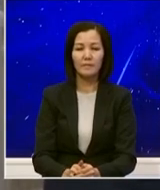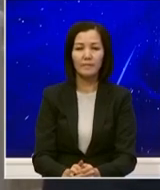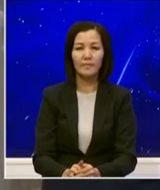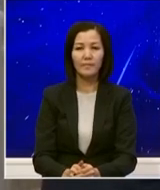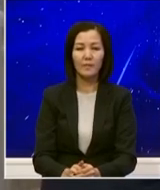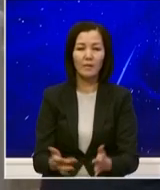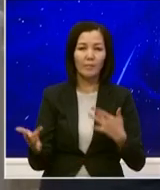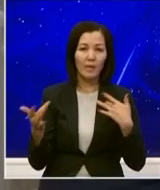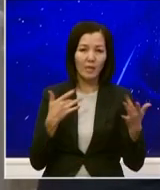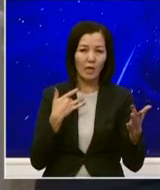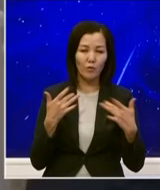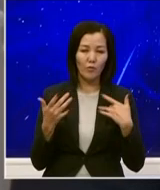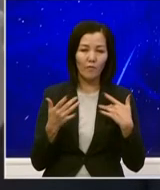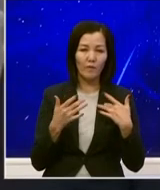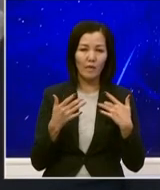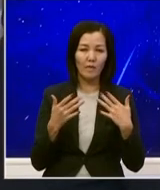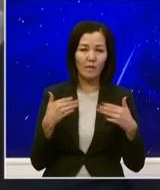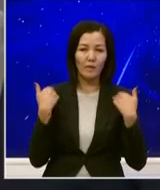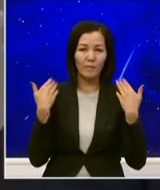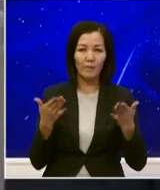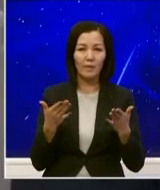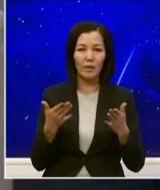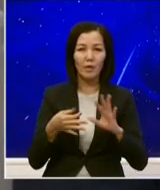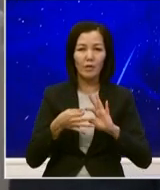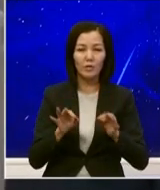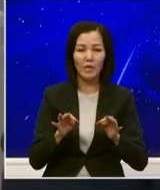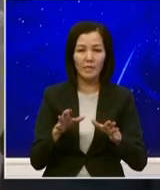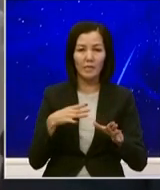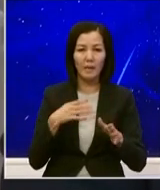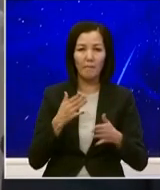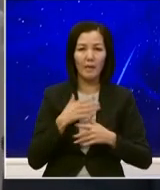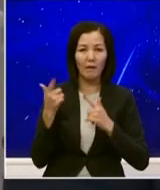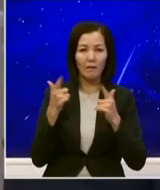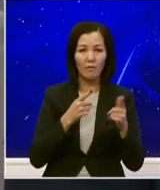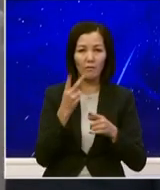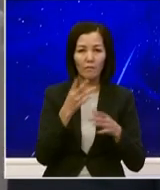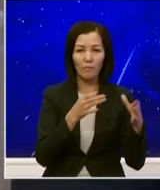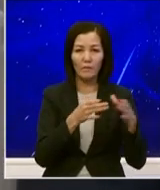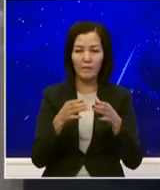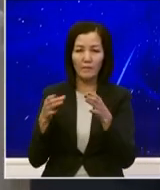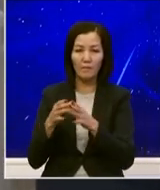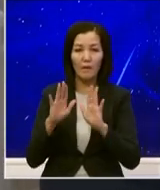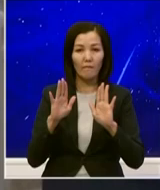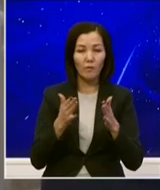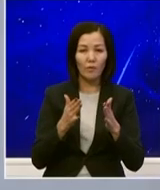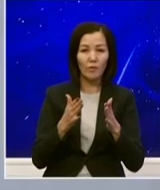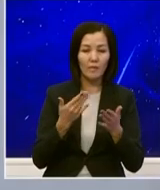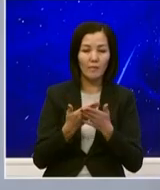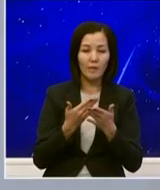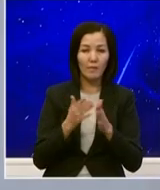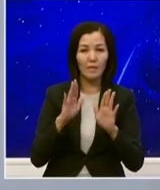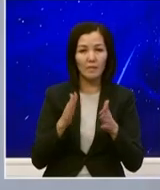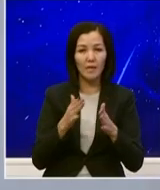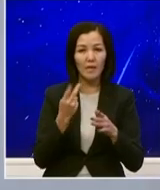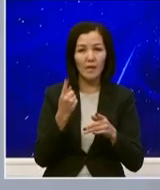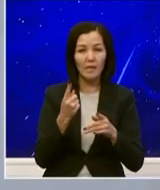К подготовке этой постановки наш творческий коллектив подошел очень тщательно. Мы готовились двумя составами. Если вдруг из-за каких-либо обстоятельств один